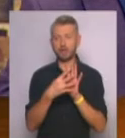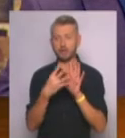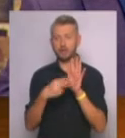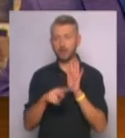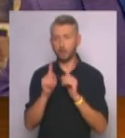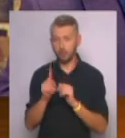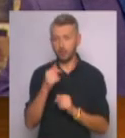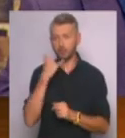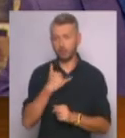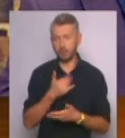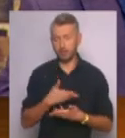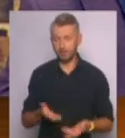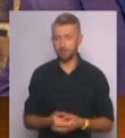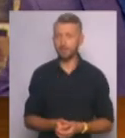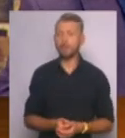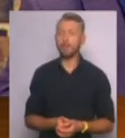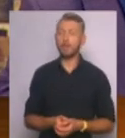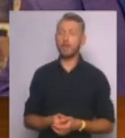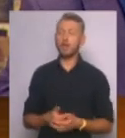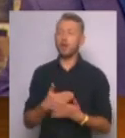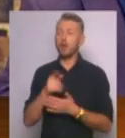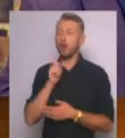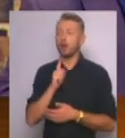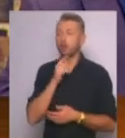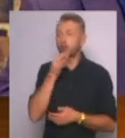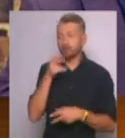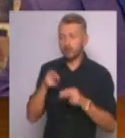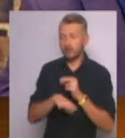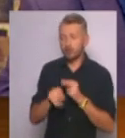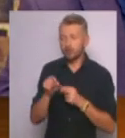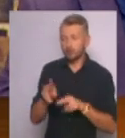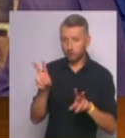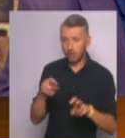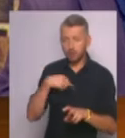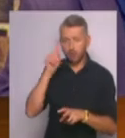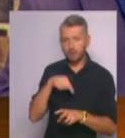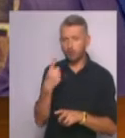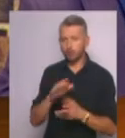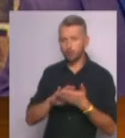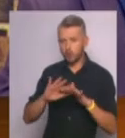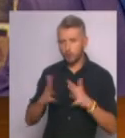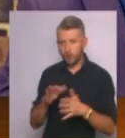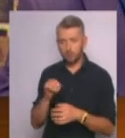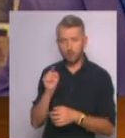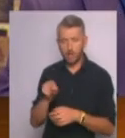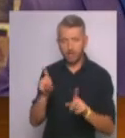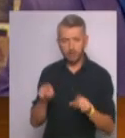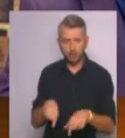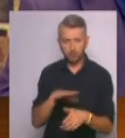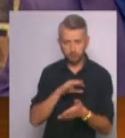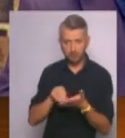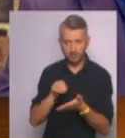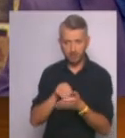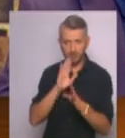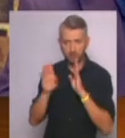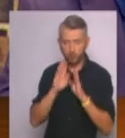223-0971, долучайтеся. Пан Андрію, от поки ми ще не завершили цю тему, я знаю про одну ситуацію, про неї також ви писали в соцмережах,